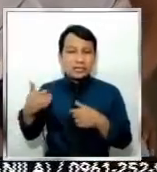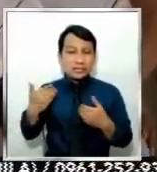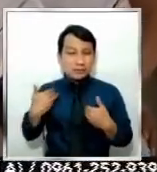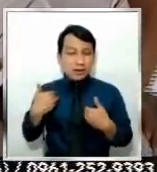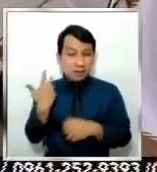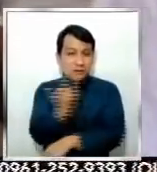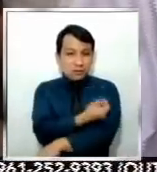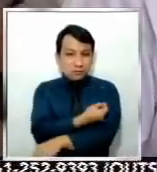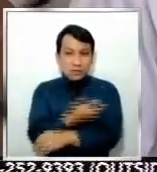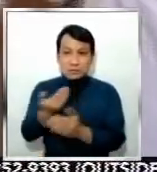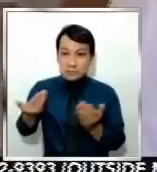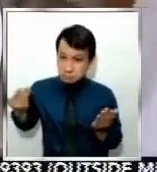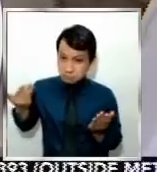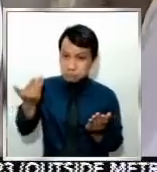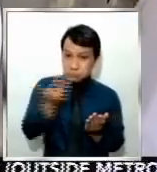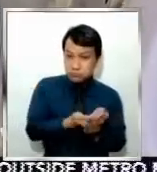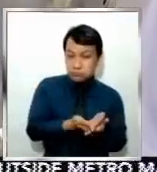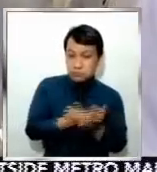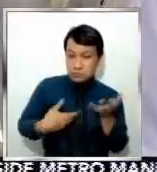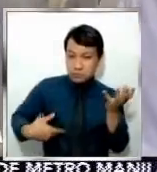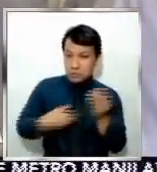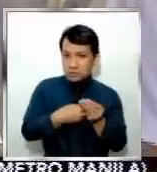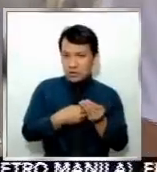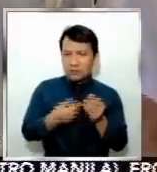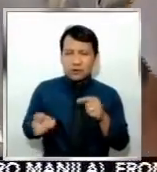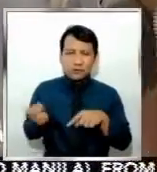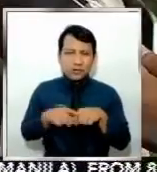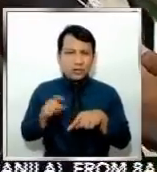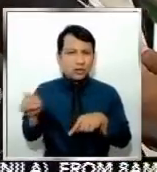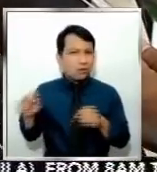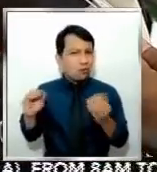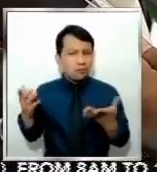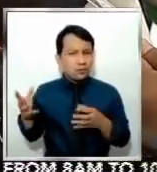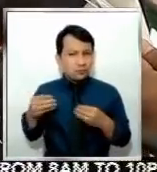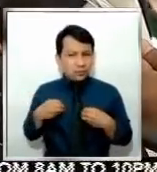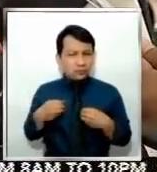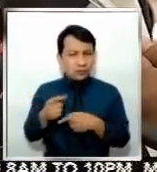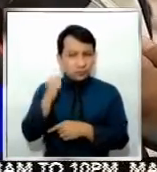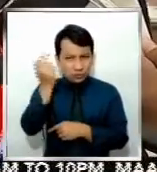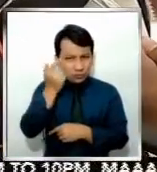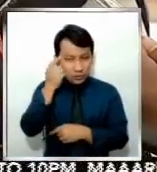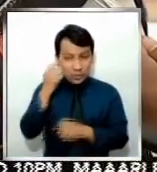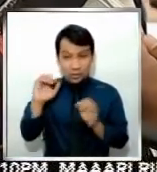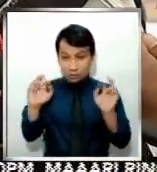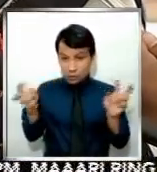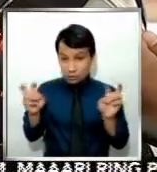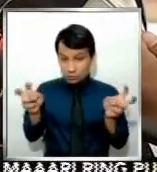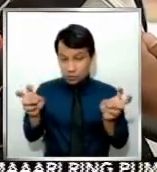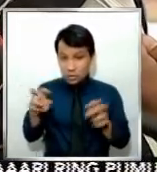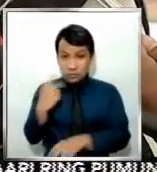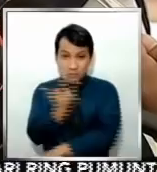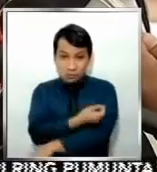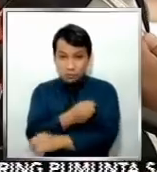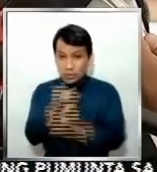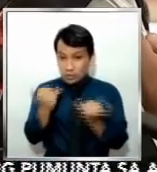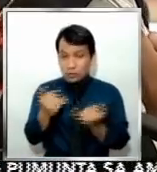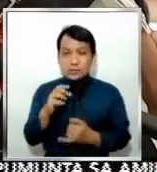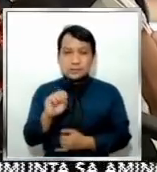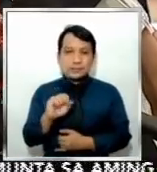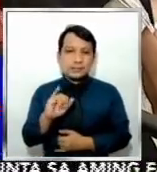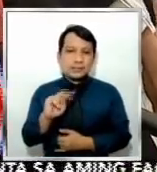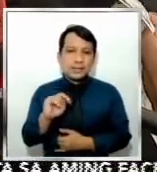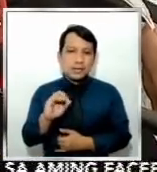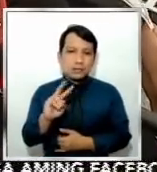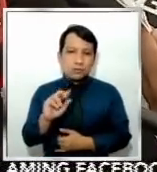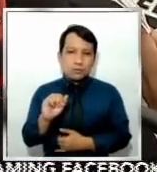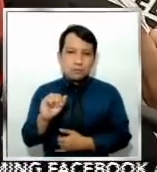po dun sa atin na inaangkat ng gobyerno. Sinovac ang atin na ibabakuna para sa mga manggagawa,